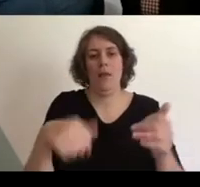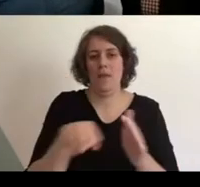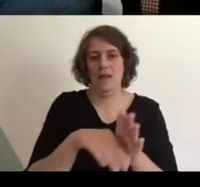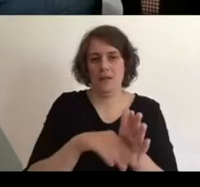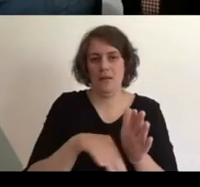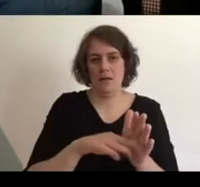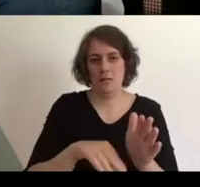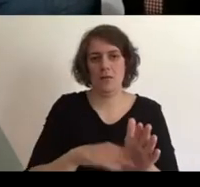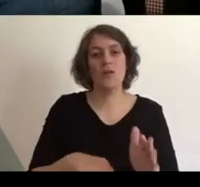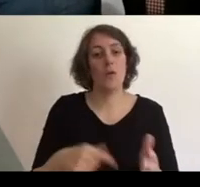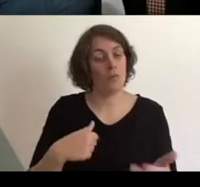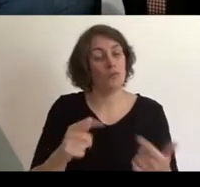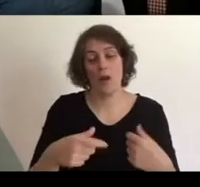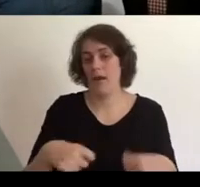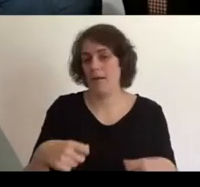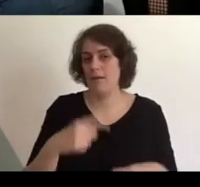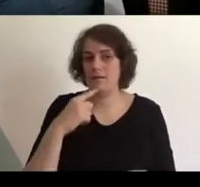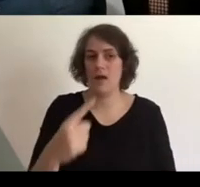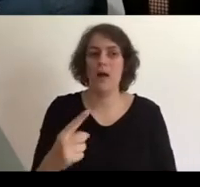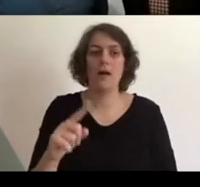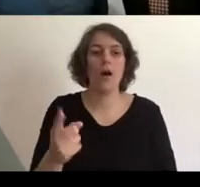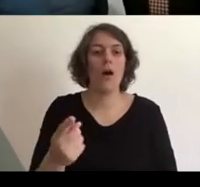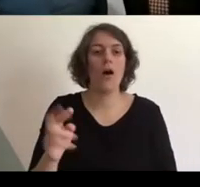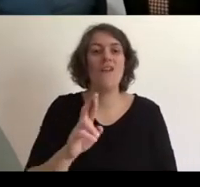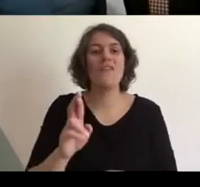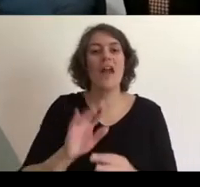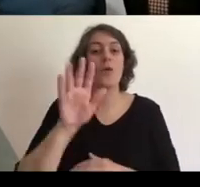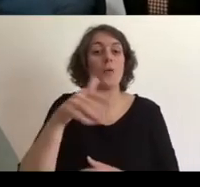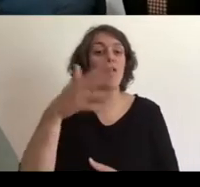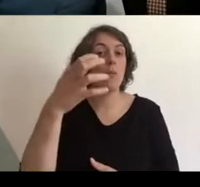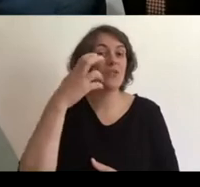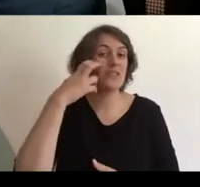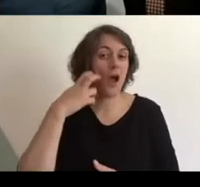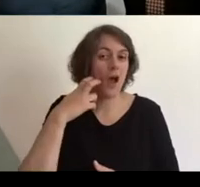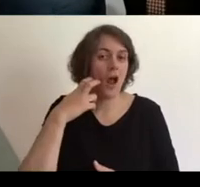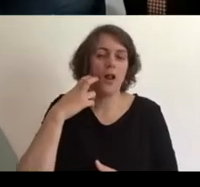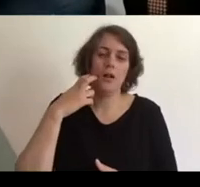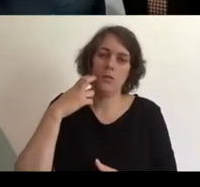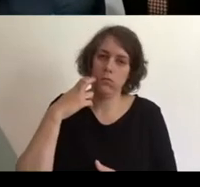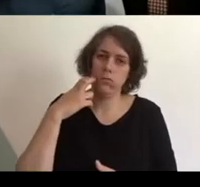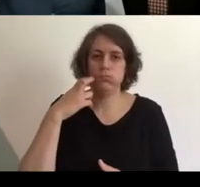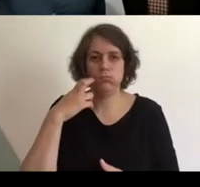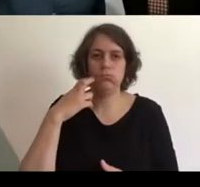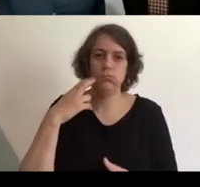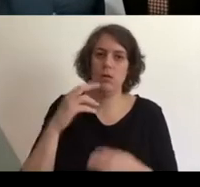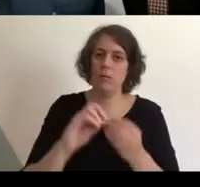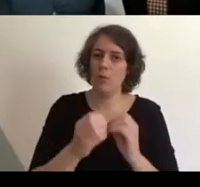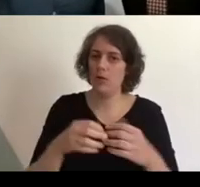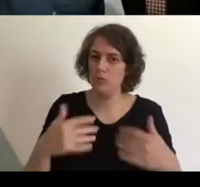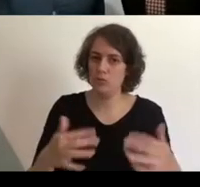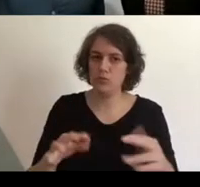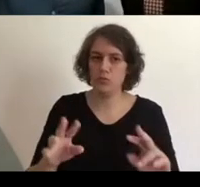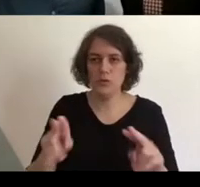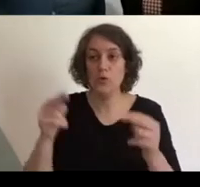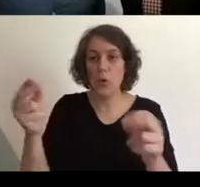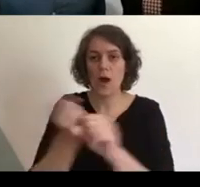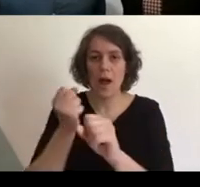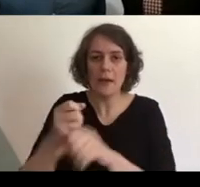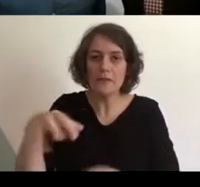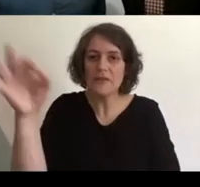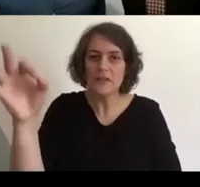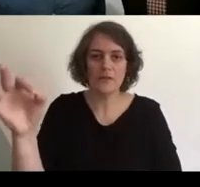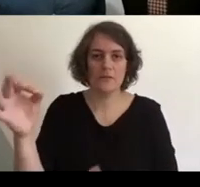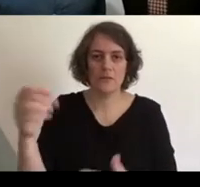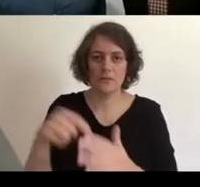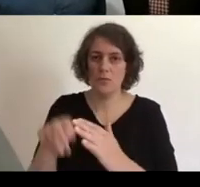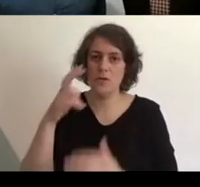leider sagen. Also alle, die jenseits der 50 sind, haben große Probleme, tatsächlich wieder auf eine Arbeit zu kommen oder sich auch zu